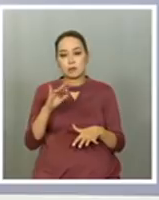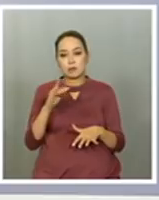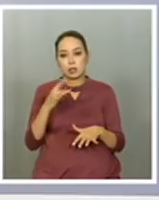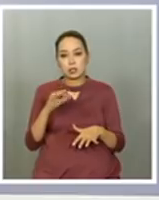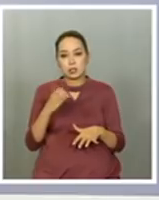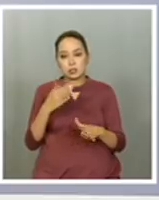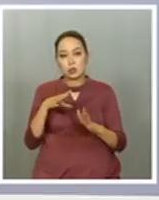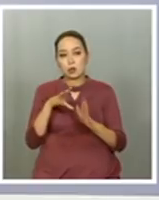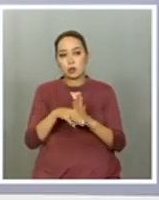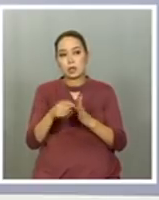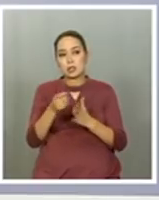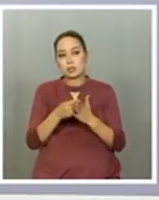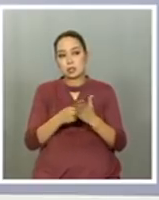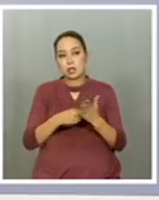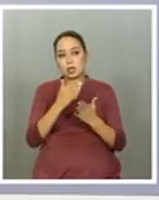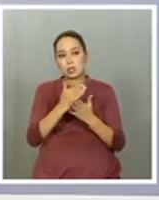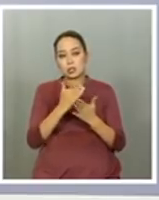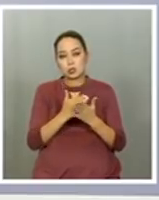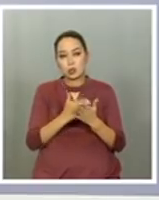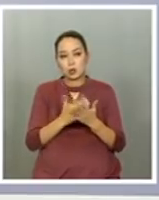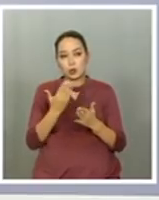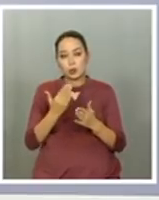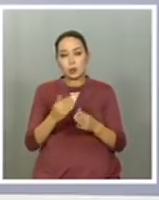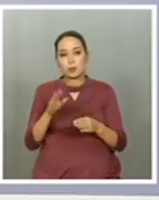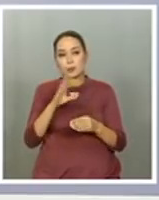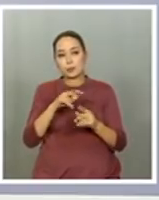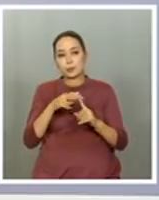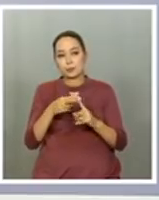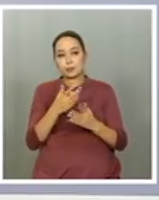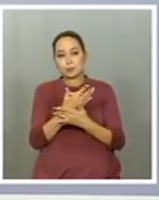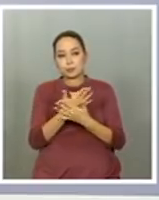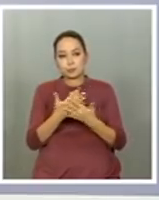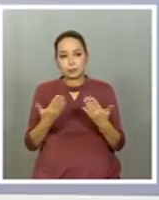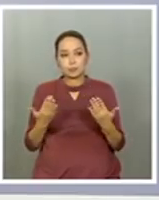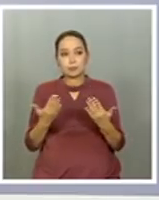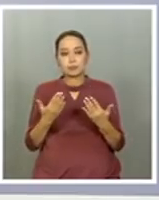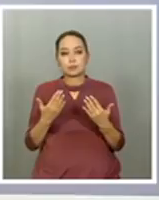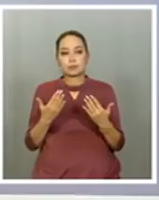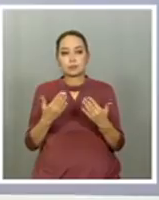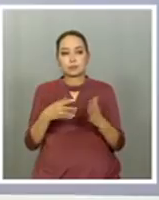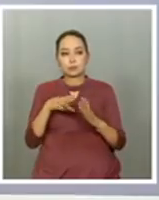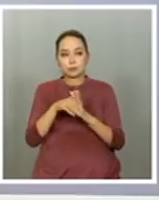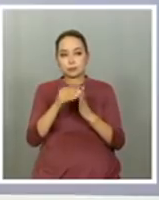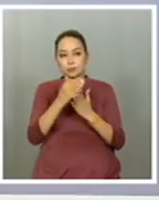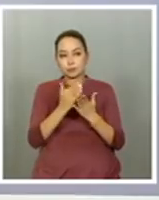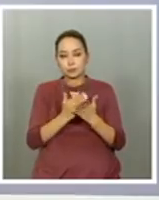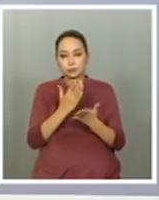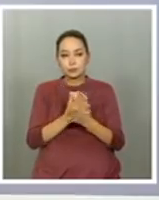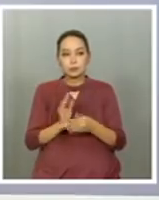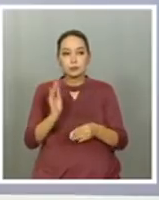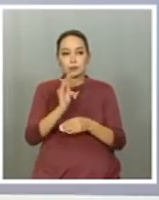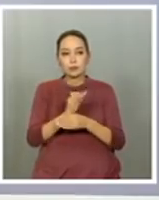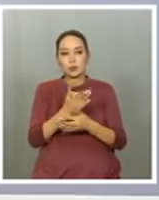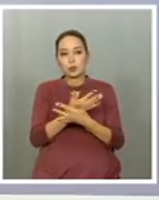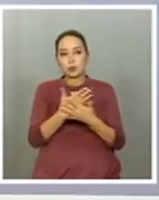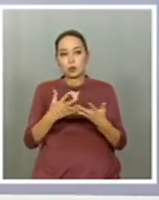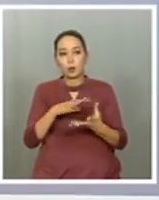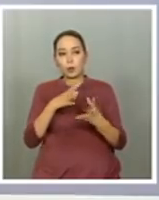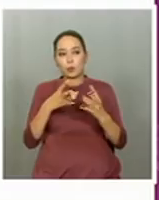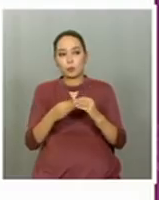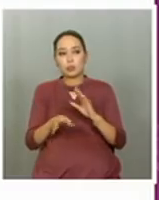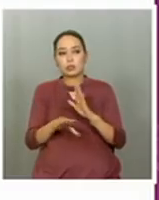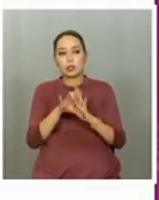дизайнер режимі қосымшаның сыртқы түрі құрылатын режим болып табылады. Бұл қосымшаның түрлі компоненттерін